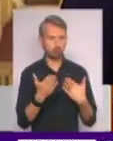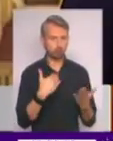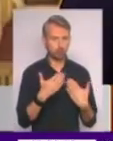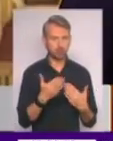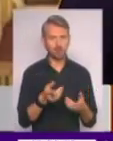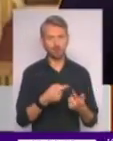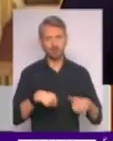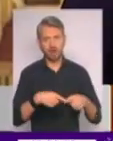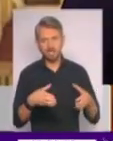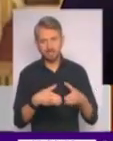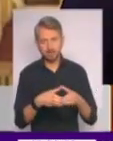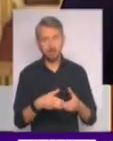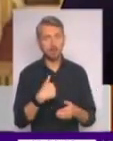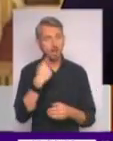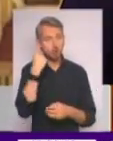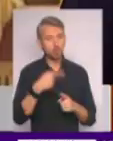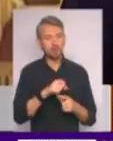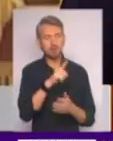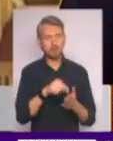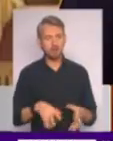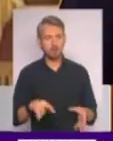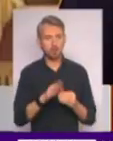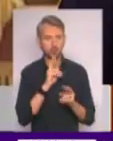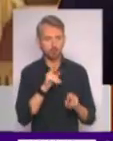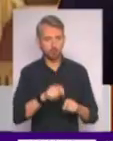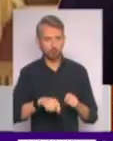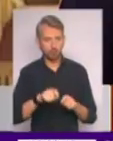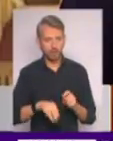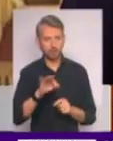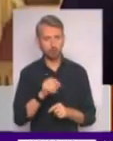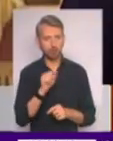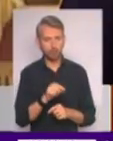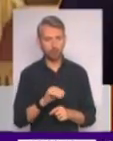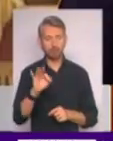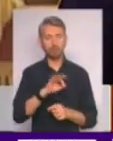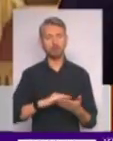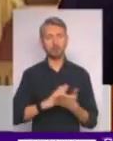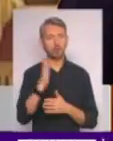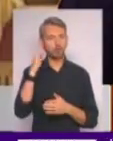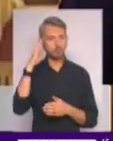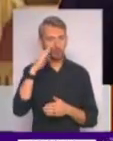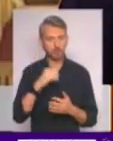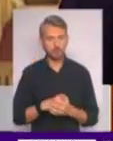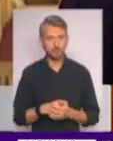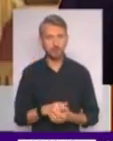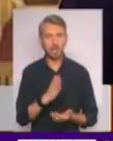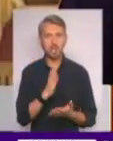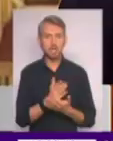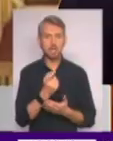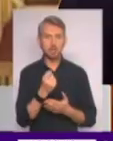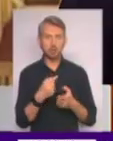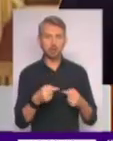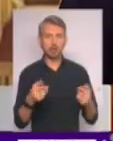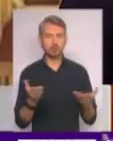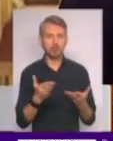сесійній залі. Я думаю, що ми це питання спільно візьмемо на контроль. Це відносно цього. Відносно якості води. Є трошки речі,